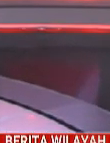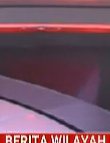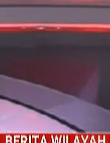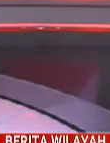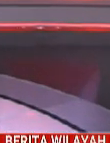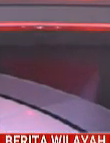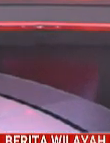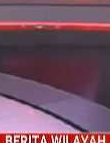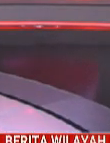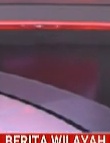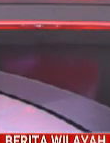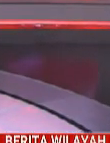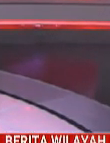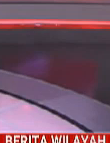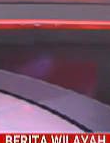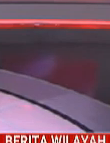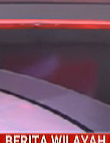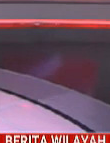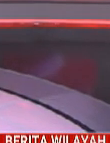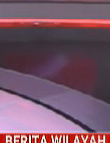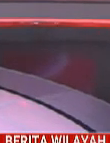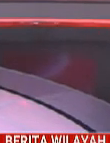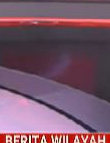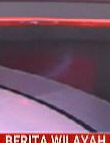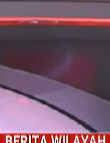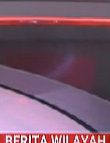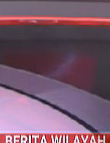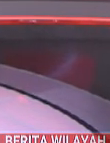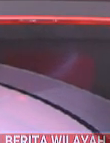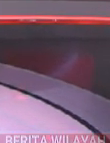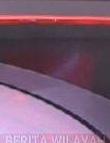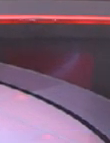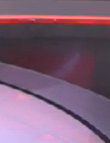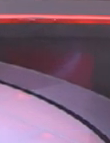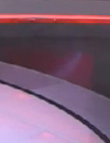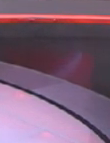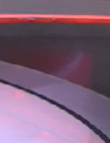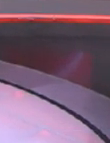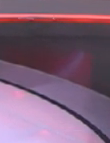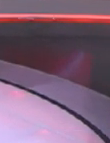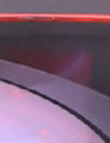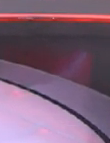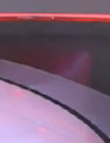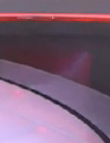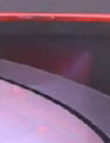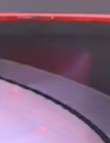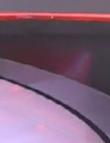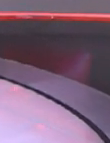MySejahtera di setiap premis yang anda kunjungi. Dengan itu, Assalamualaikum dan salam sejahtera.